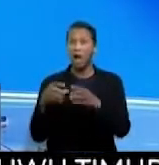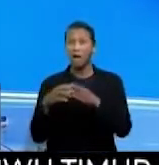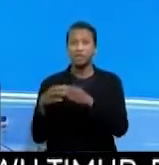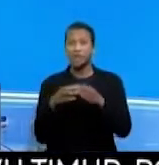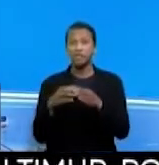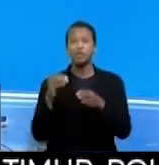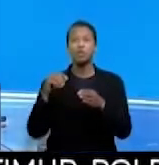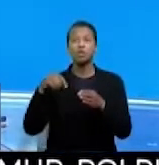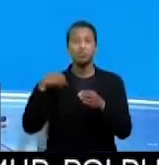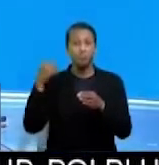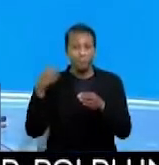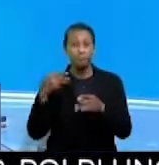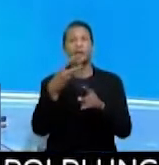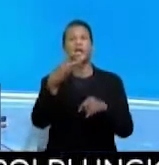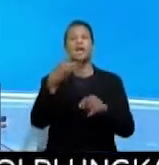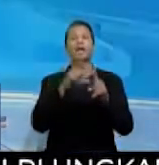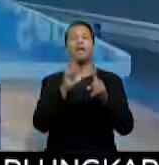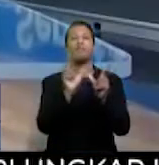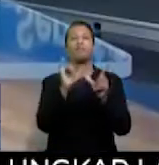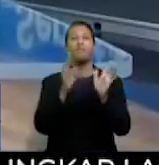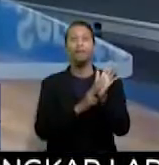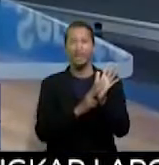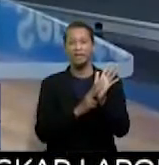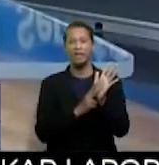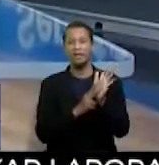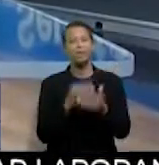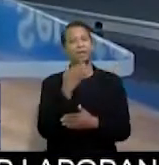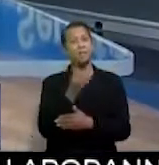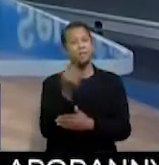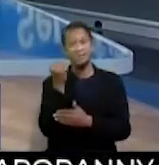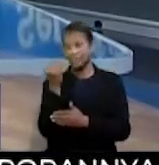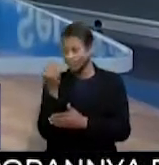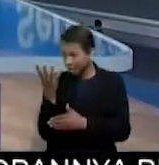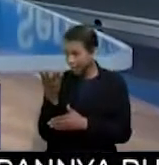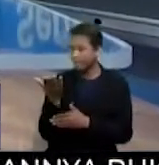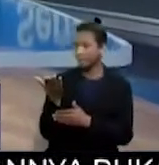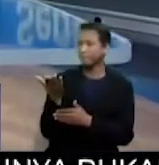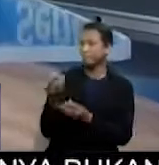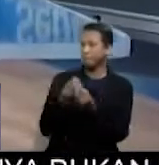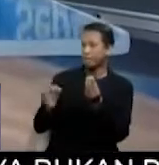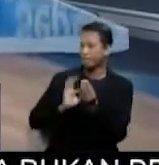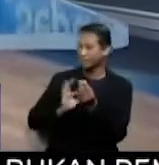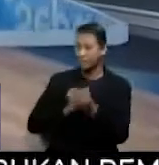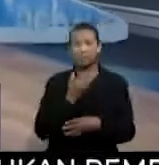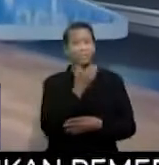APROFI, Mas Edwin Nazir. Selamat siang, Mbak Wamen, Mas Edwin, salam sehat selalu.